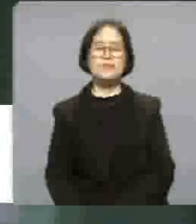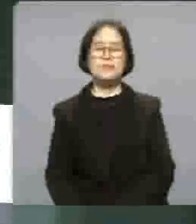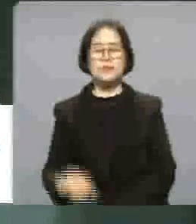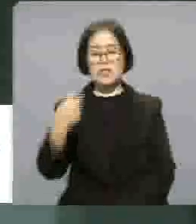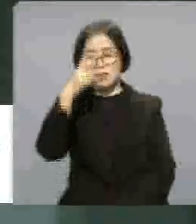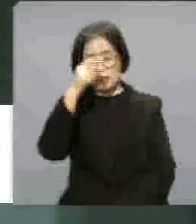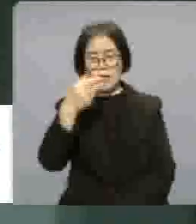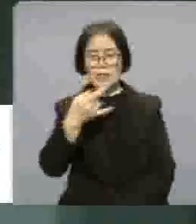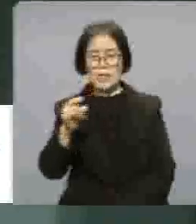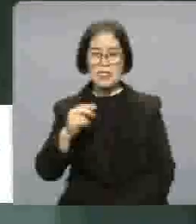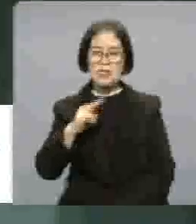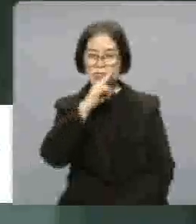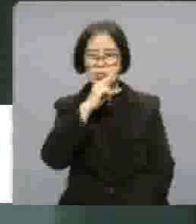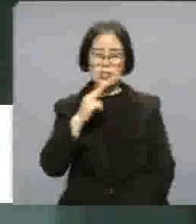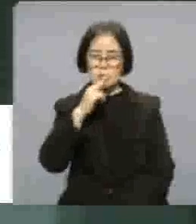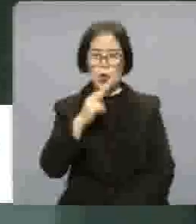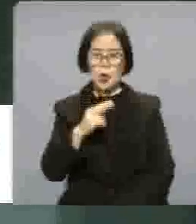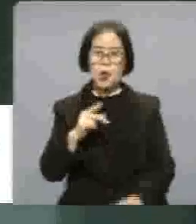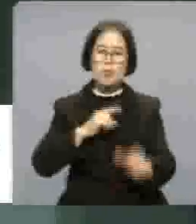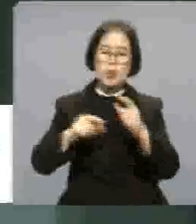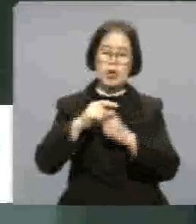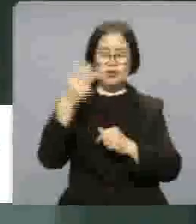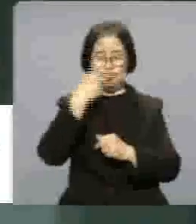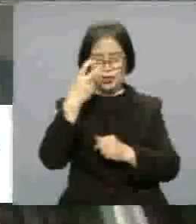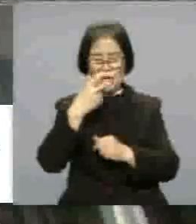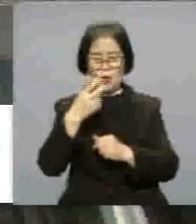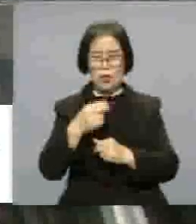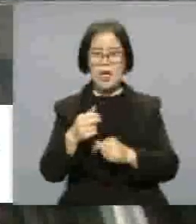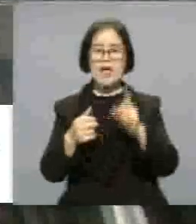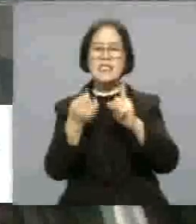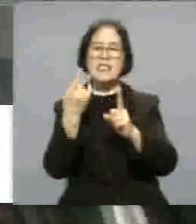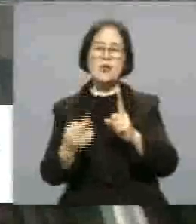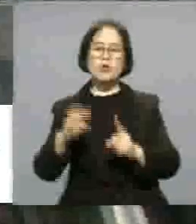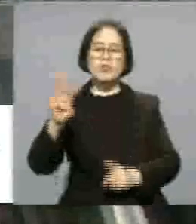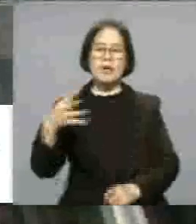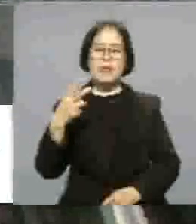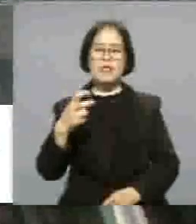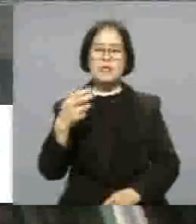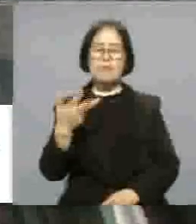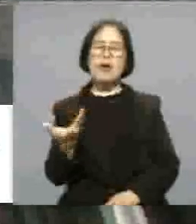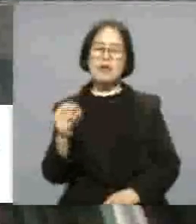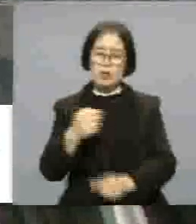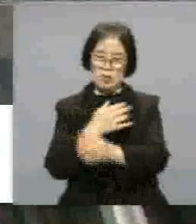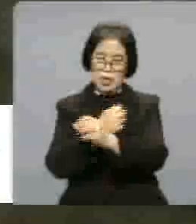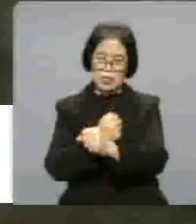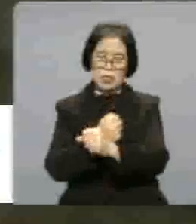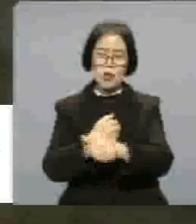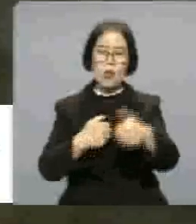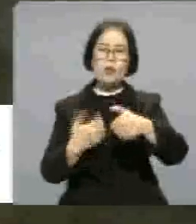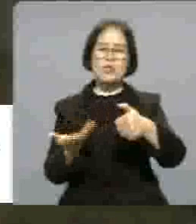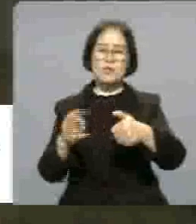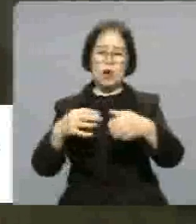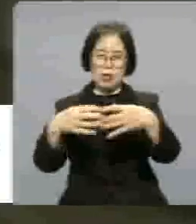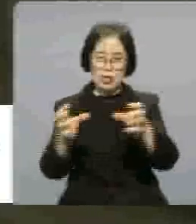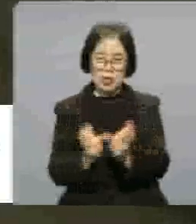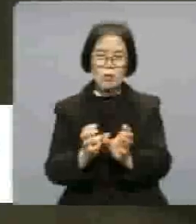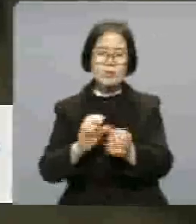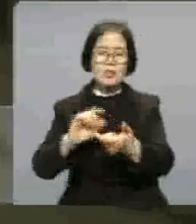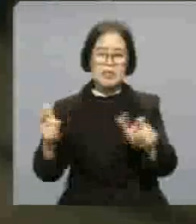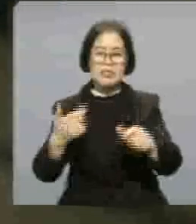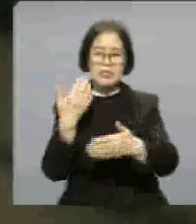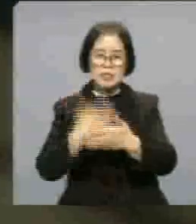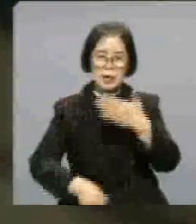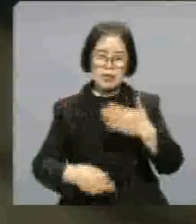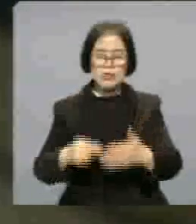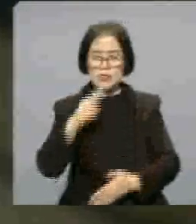검찰은 대장동 의혹 본류 보강 수사와 함께 천화동 1호 428억 약정과 50억 클럽 등 남은 의혹 수사에